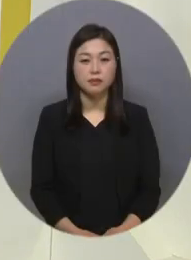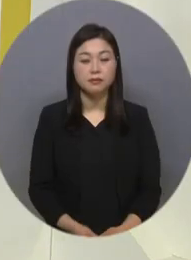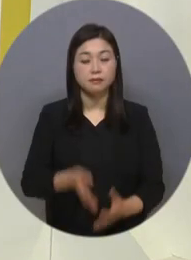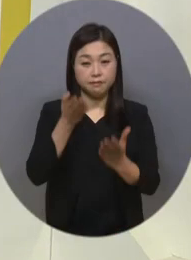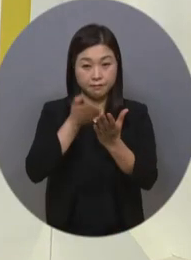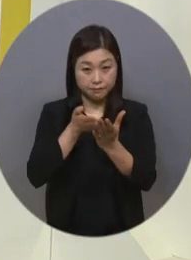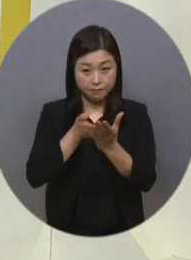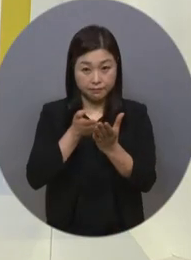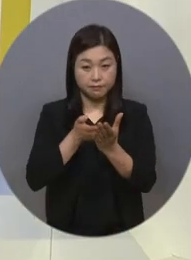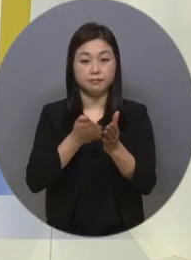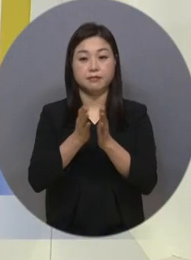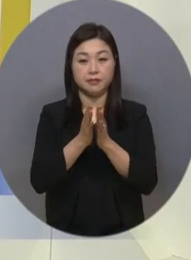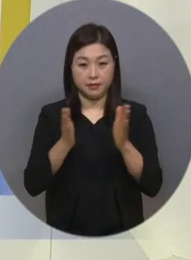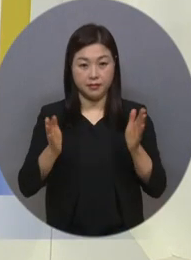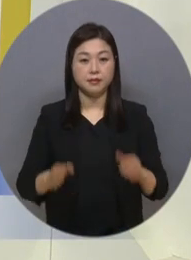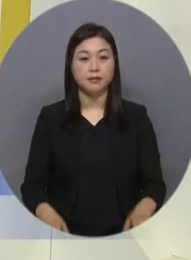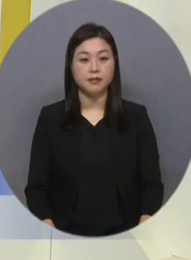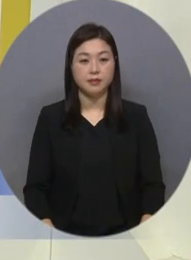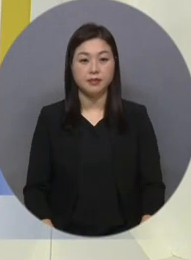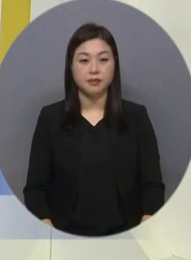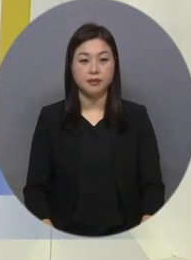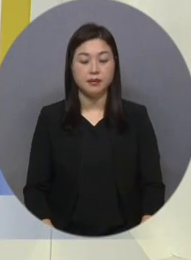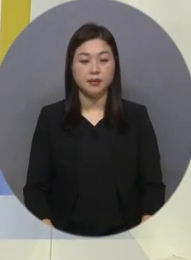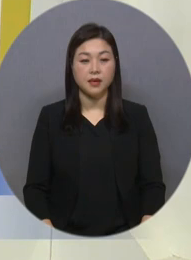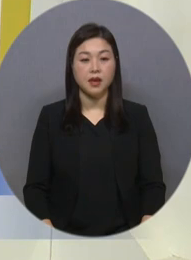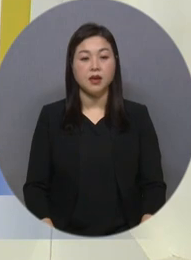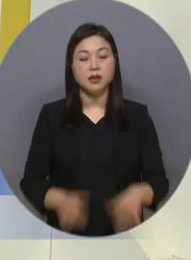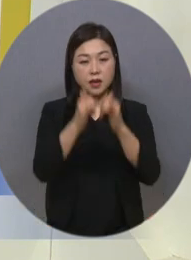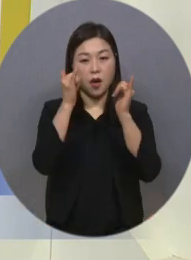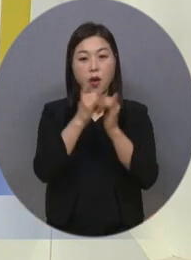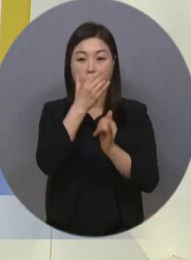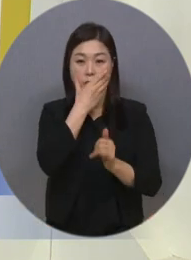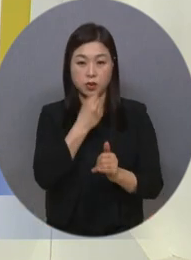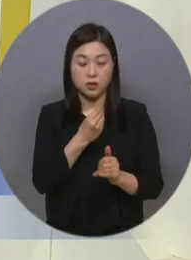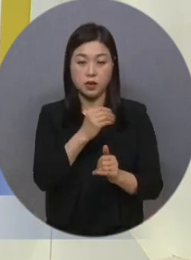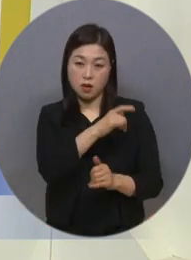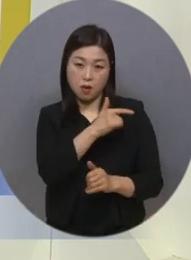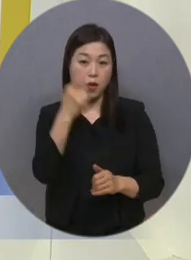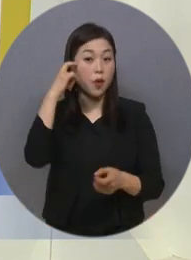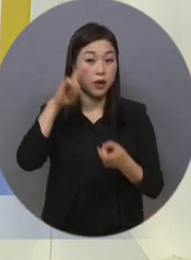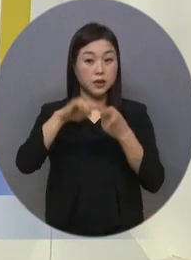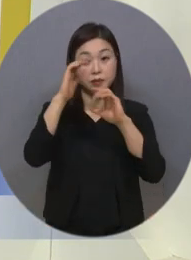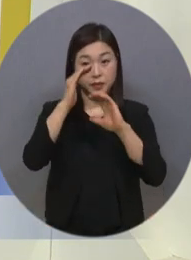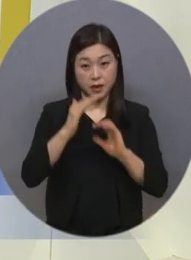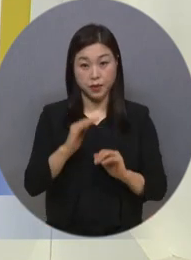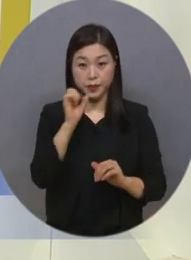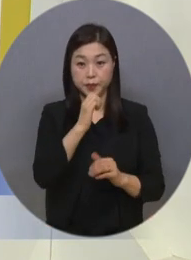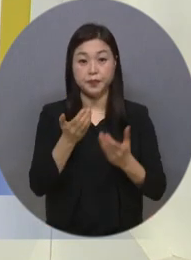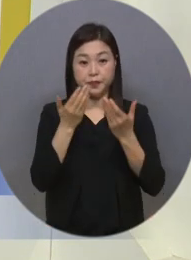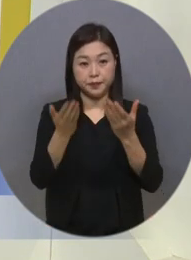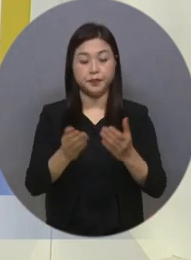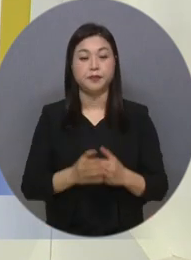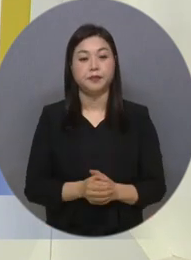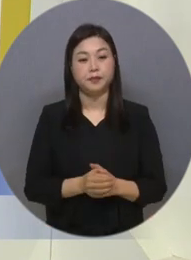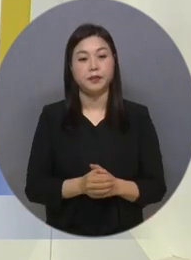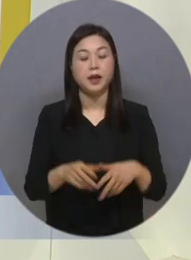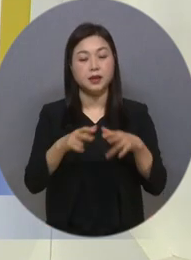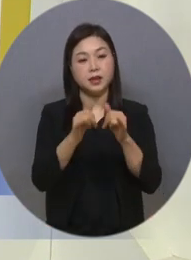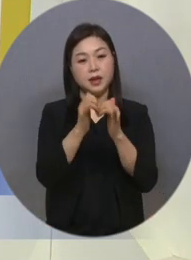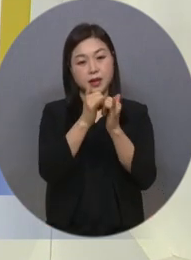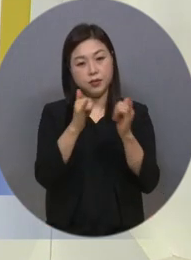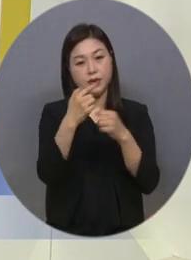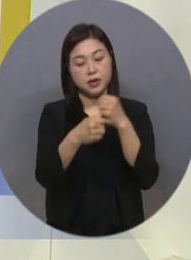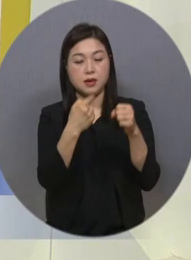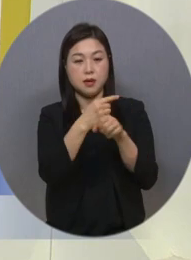브리핑 박정인입니다 웰페어뉴스와 함께 사회복지개 이슈를 만나봅니다 첫 번째 기사입니다 장애인구의